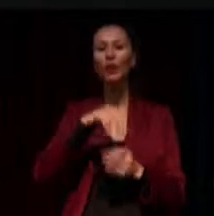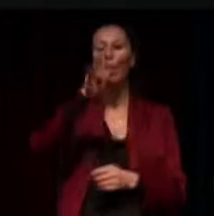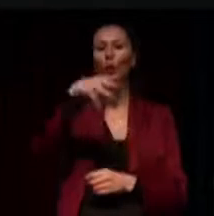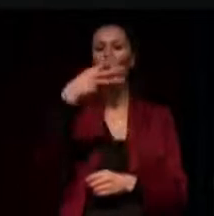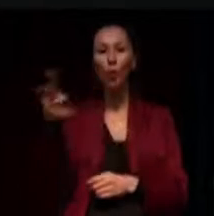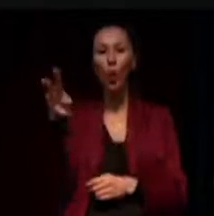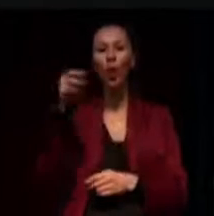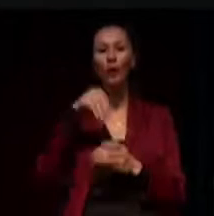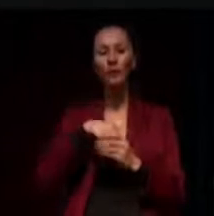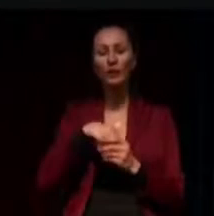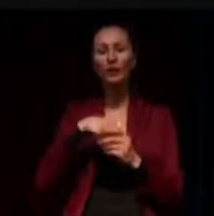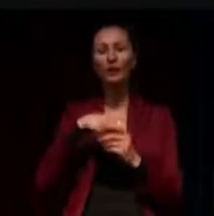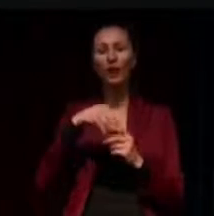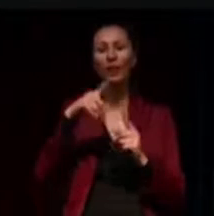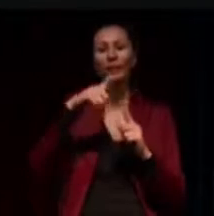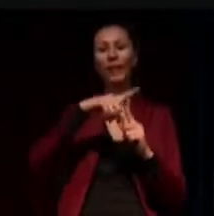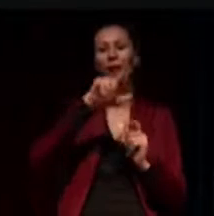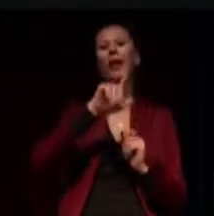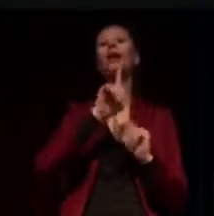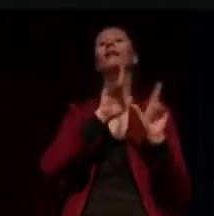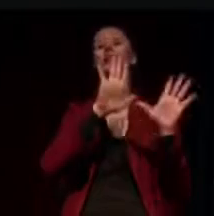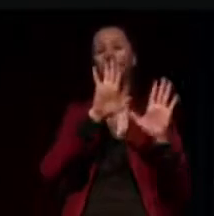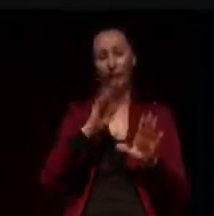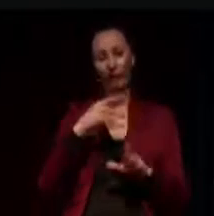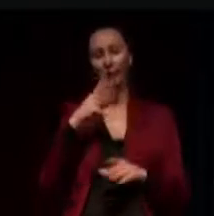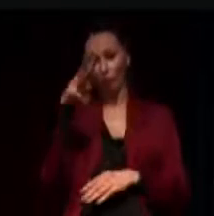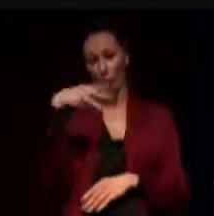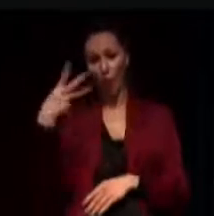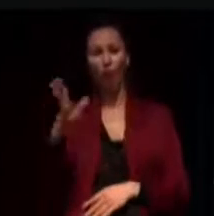ile yapsaydınız teklif verirdik diyorlar.